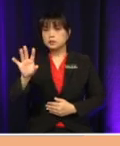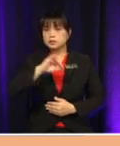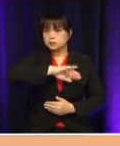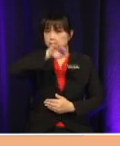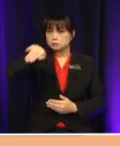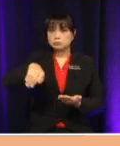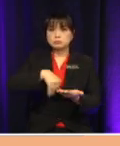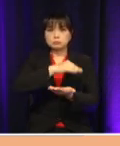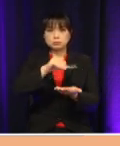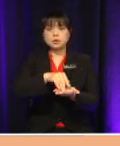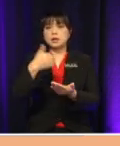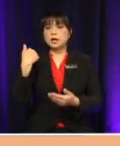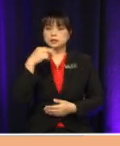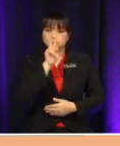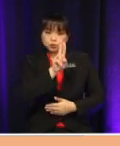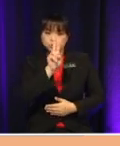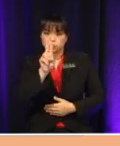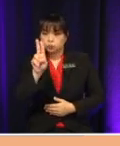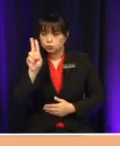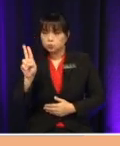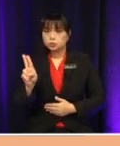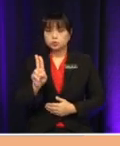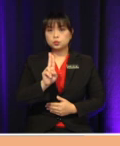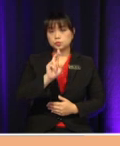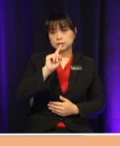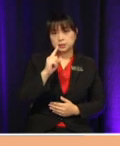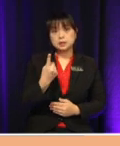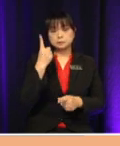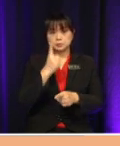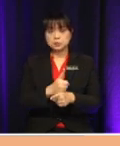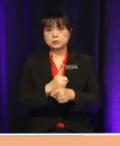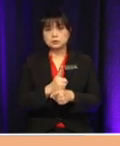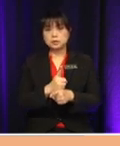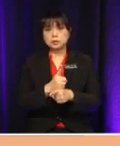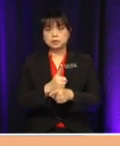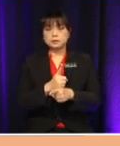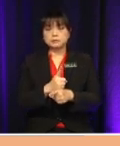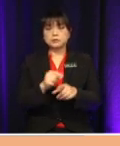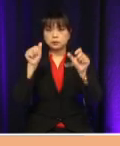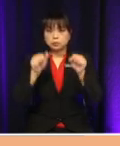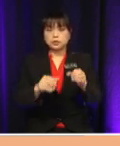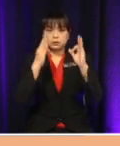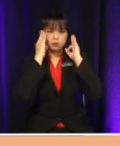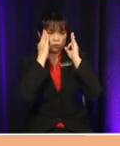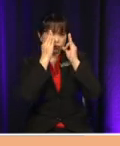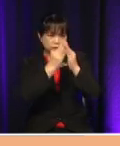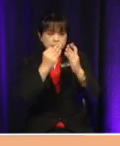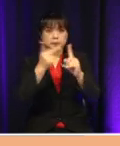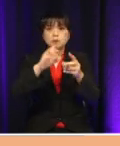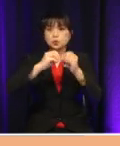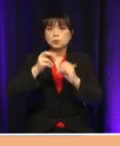mempunyai Hanya dua kromosom betul oke betul oke boleh tak Vika fokus kepada numpuk 21 mmm